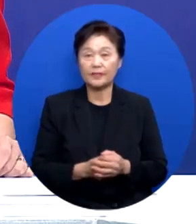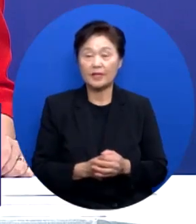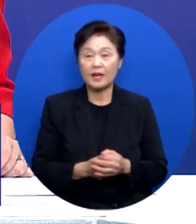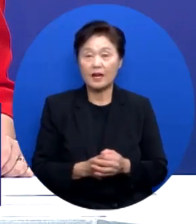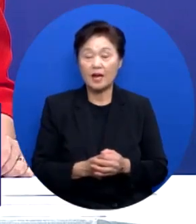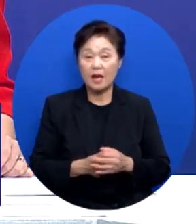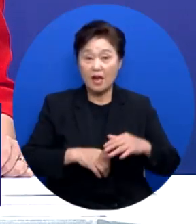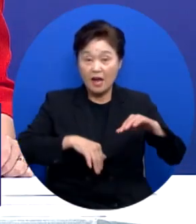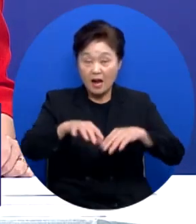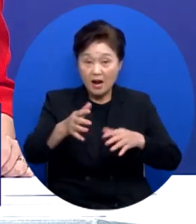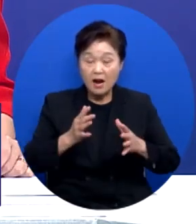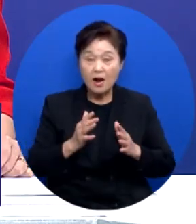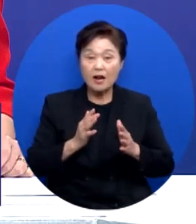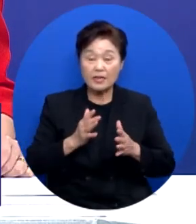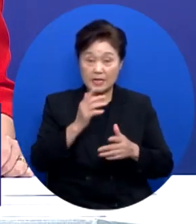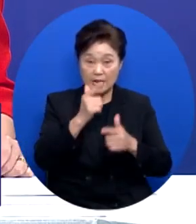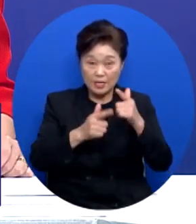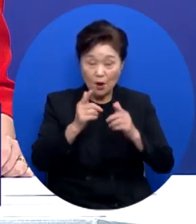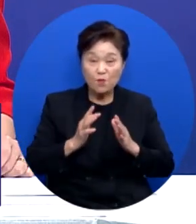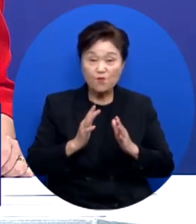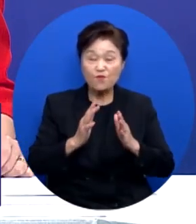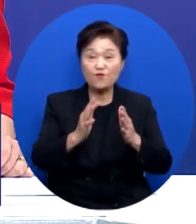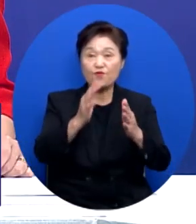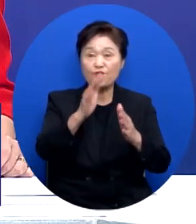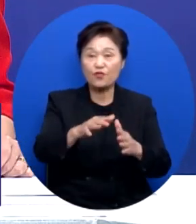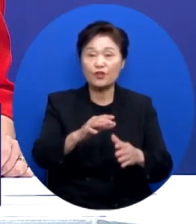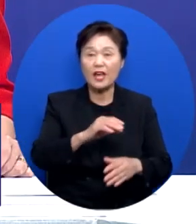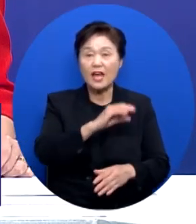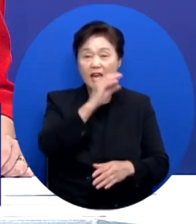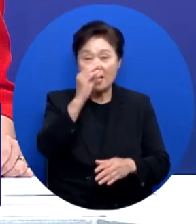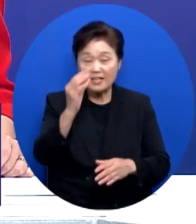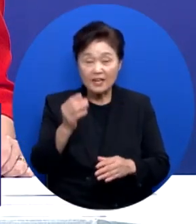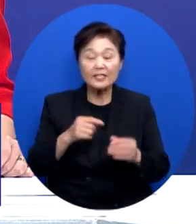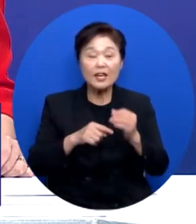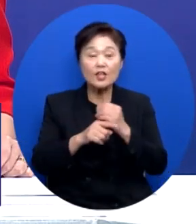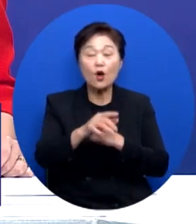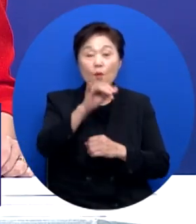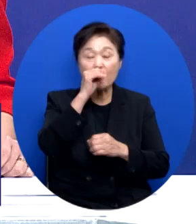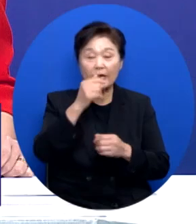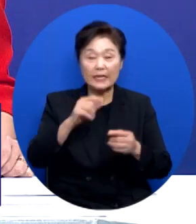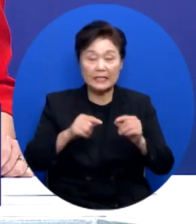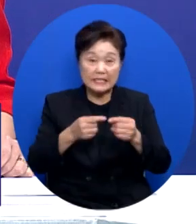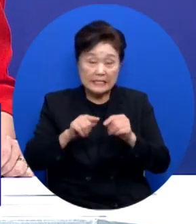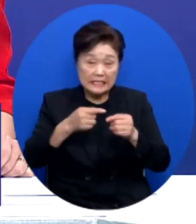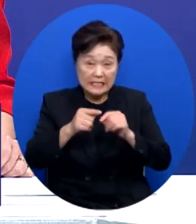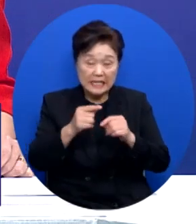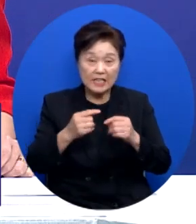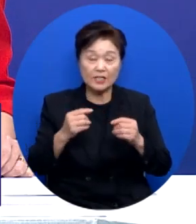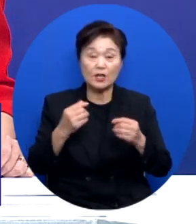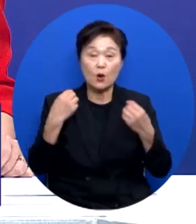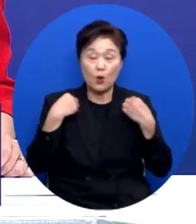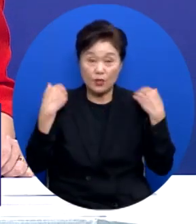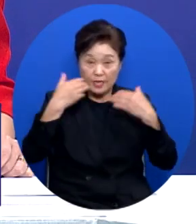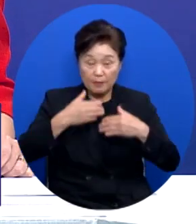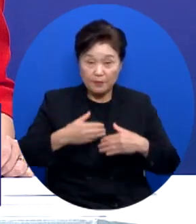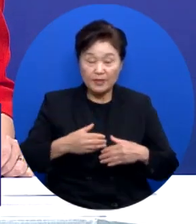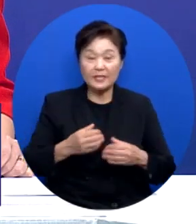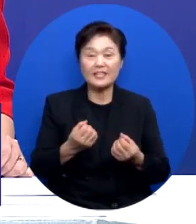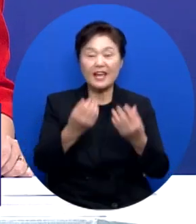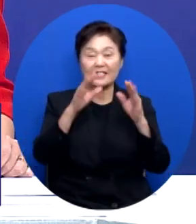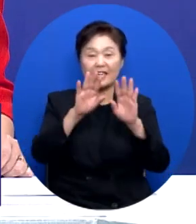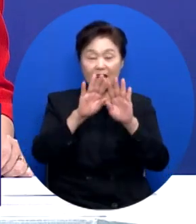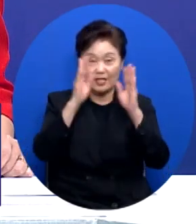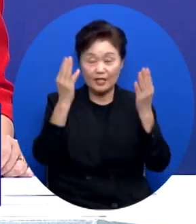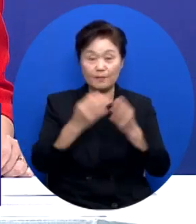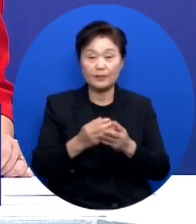가로수에 성탄의 의미가 담긴 손뜨개 옷을 입히는 트리니팅 사역이 올해도 진행됩니다. 올해는 서울 지역뿐만 아니라 제주도에도